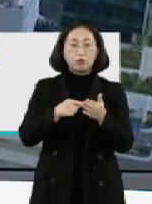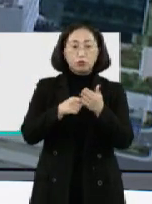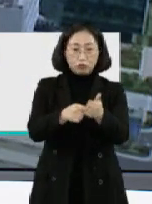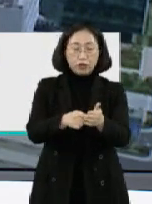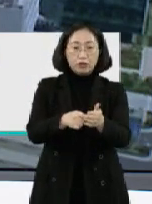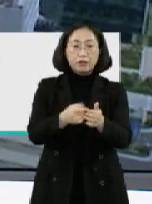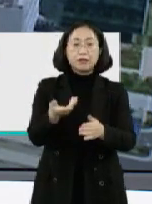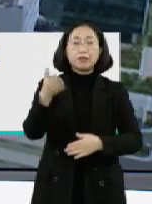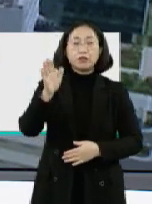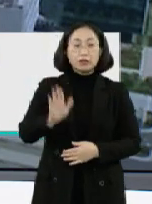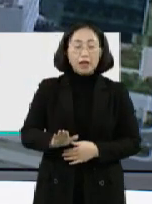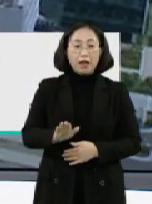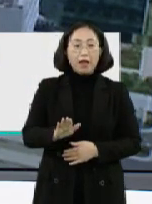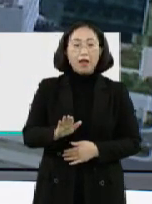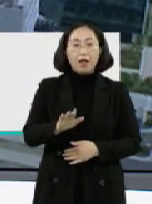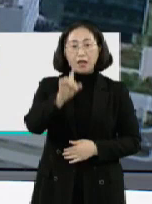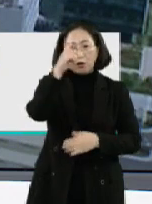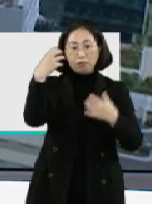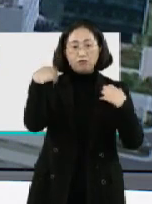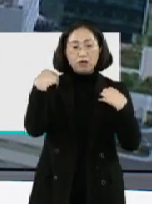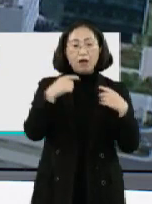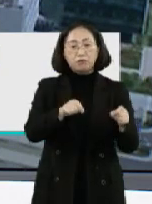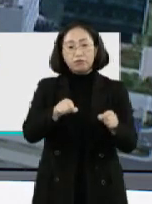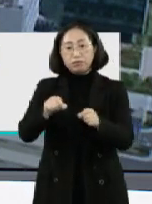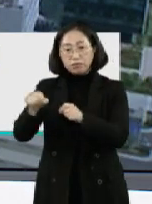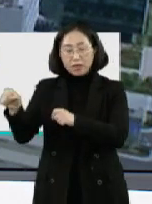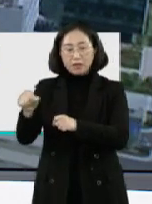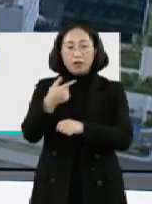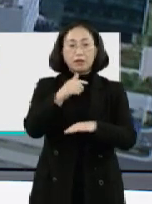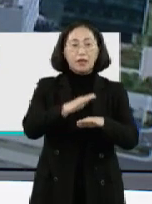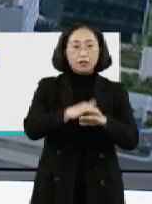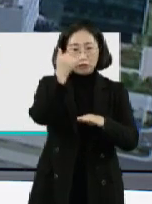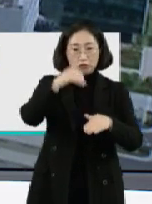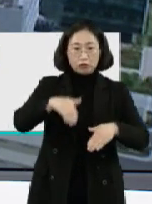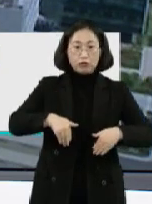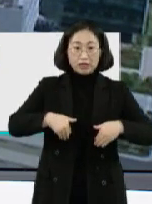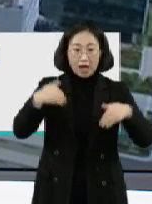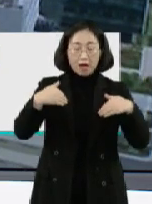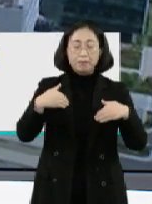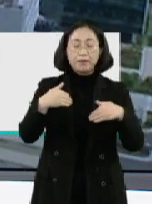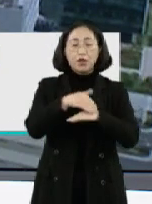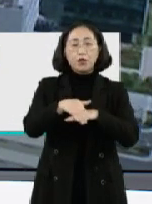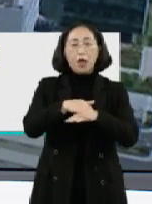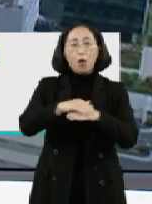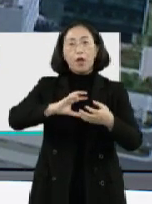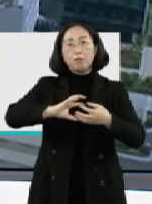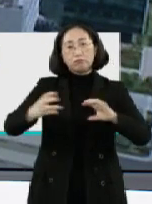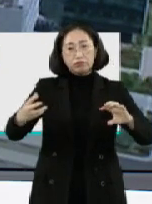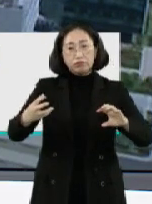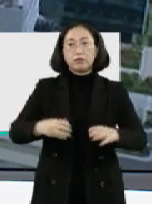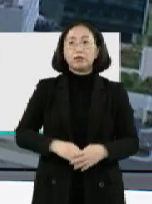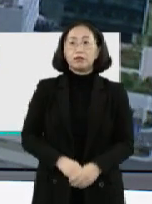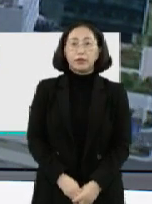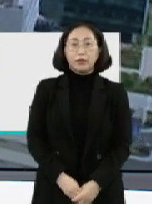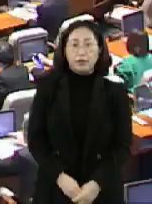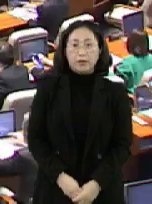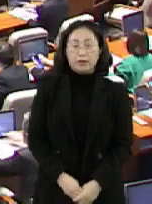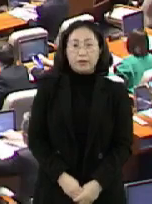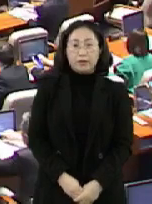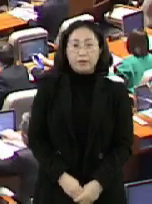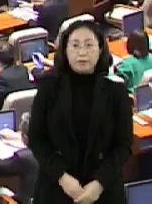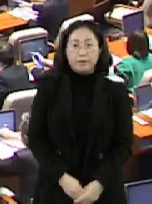계속 미루면서 대전시와 충남도의 계획이 차질을 빚고 있습니다. 서울방송센터 김성민 기자입니다.